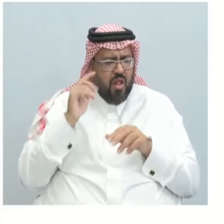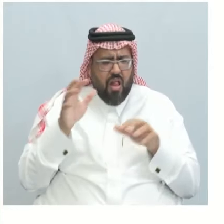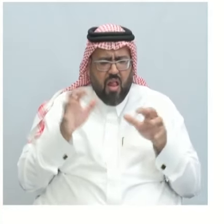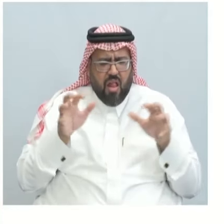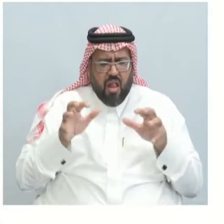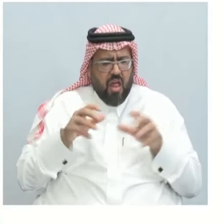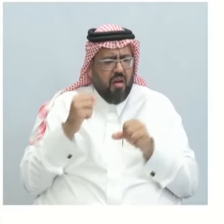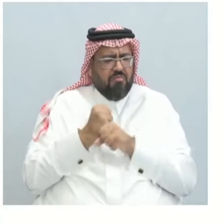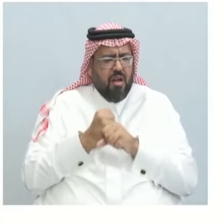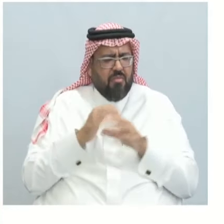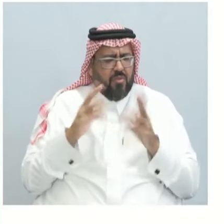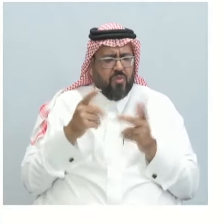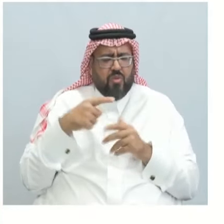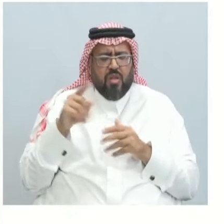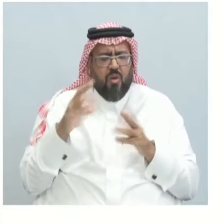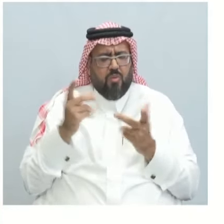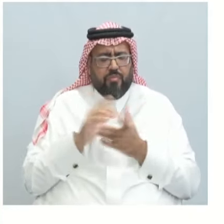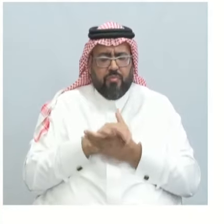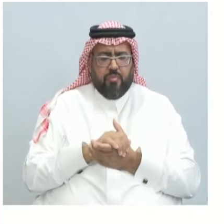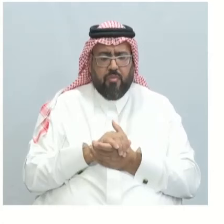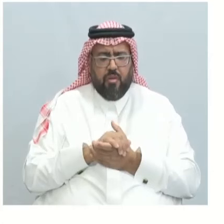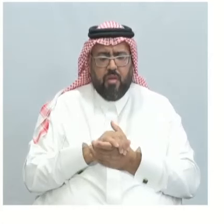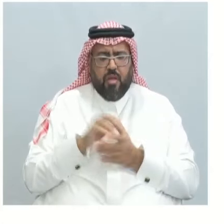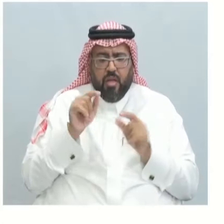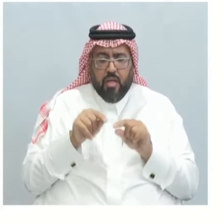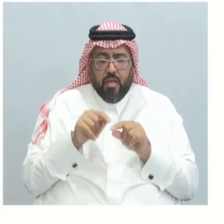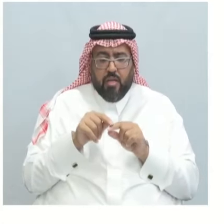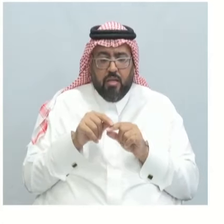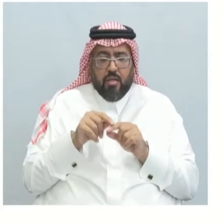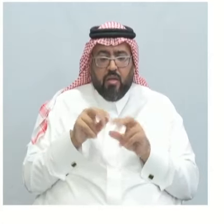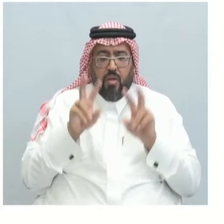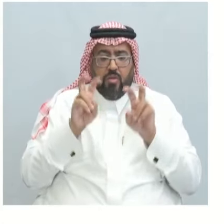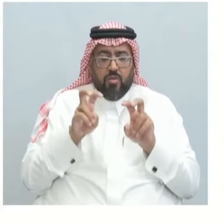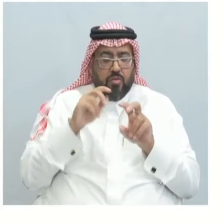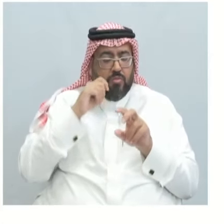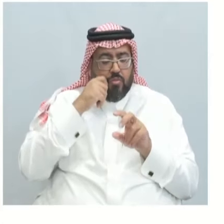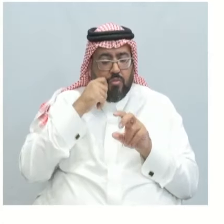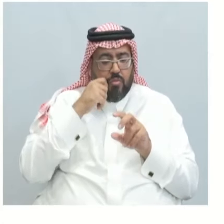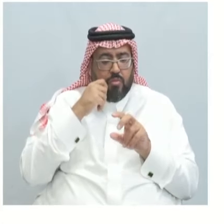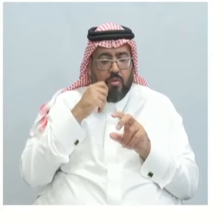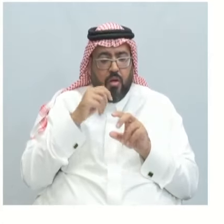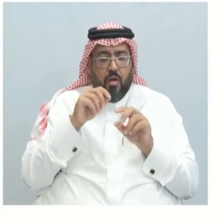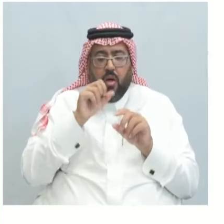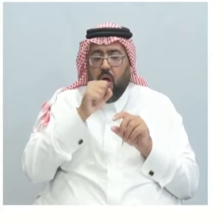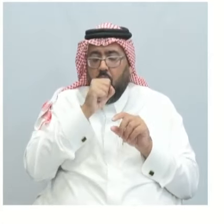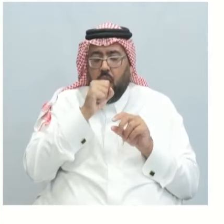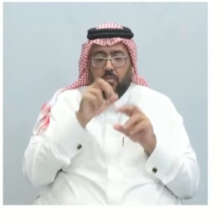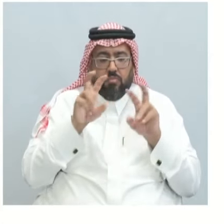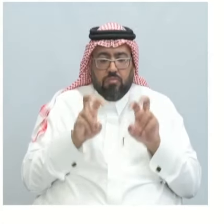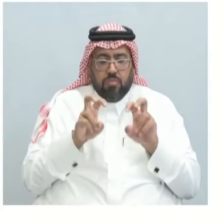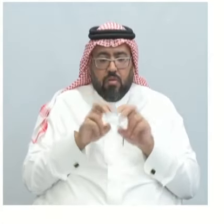ما هو التصرف الصحيح اضغط على زر كتم الصوت ميوت في مكبرات